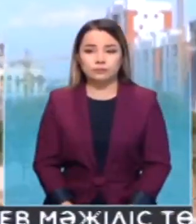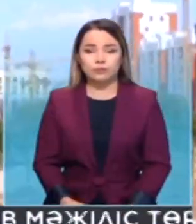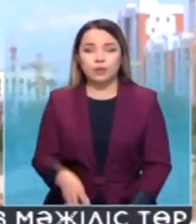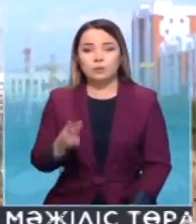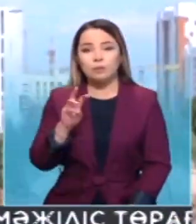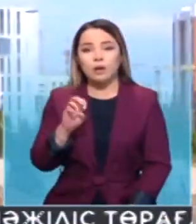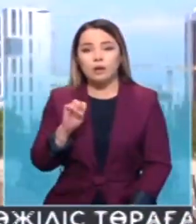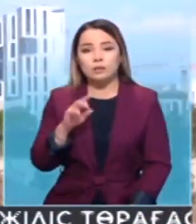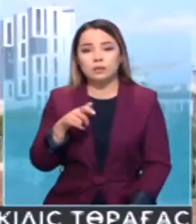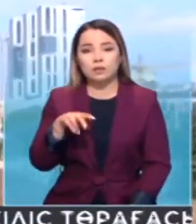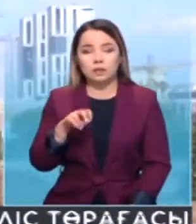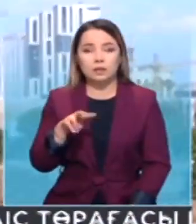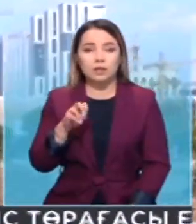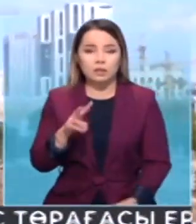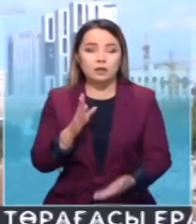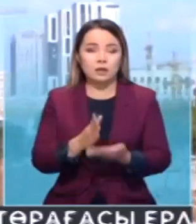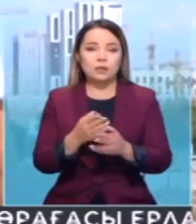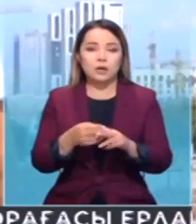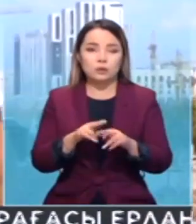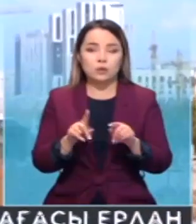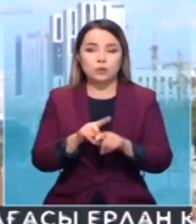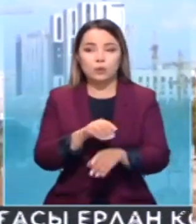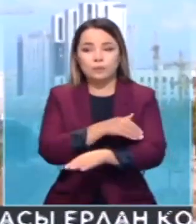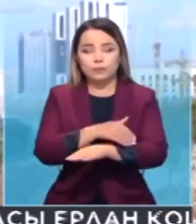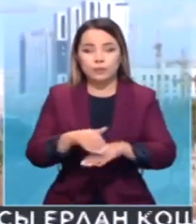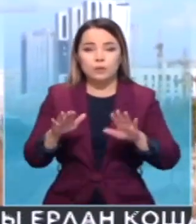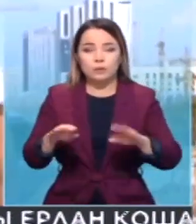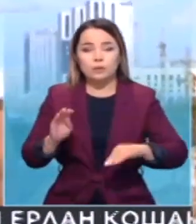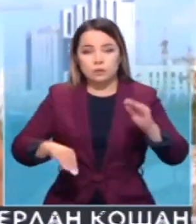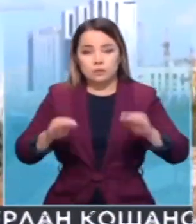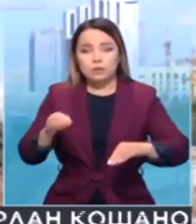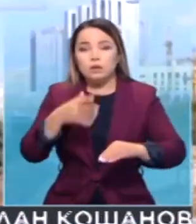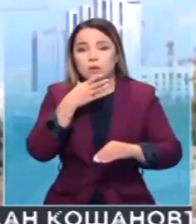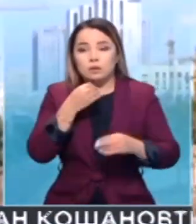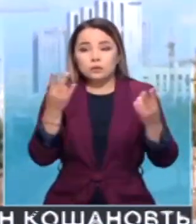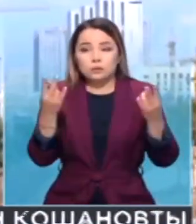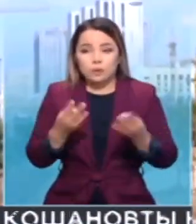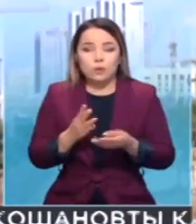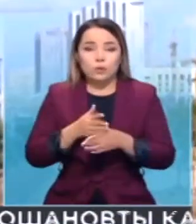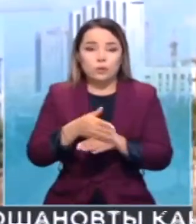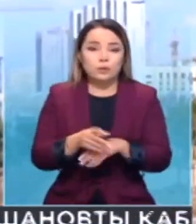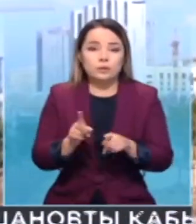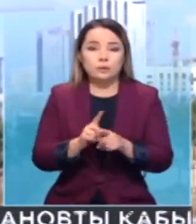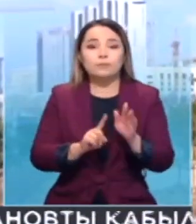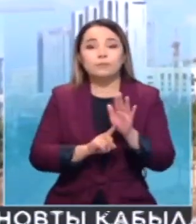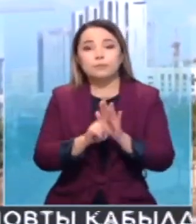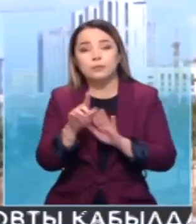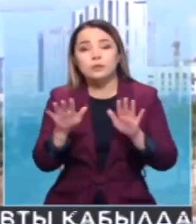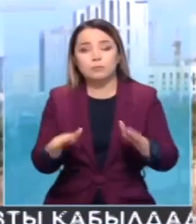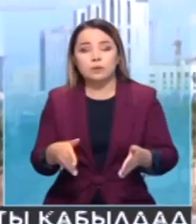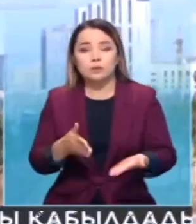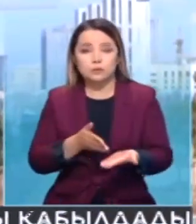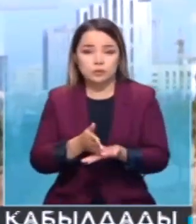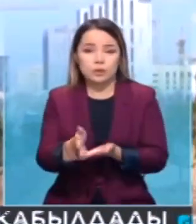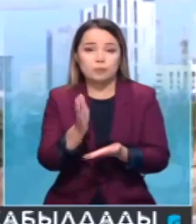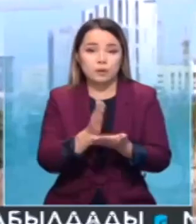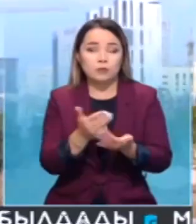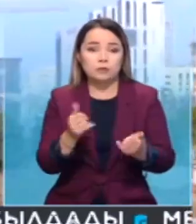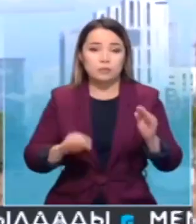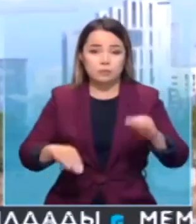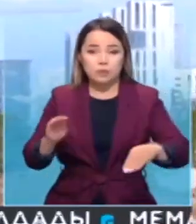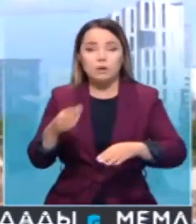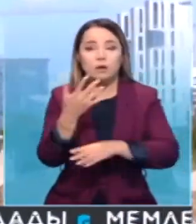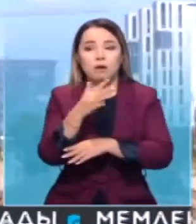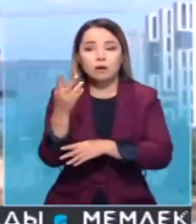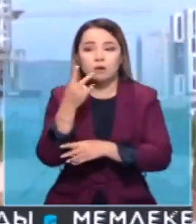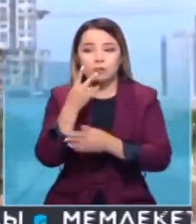Мәңгілік ел даңғылының бойы бұл көше қаланың негізгі көлік артериясының бірі болып есептеледі. Мәртебелі қонақтар да ең әуелі осы жермен өтеді. Ал бұл маңдағы